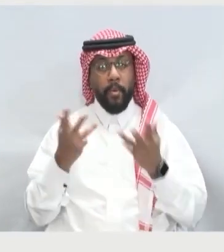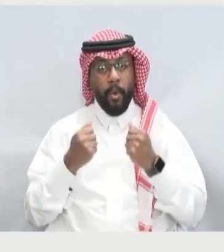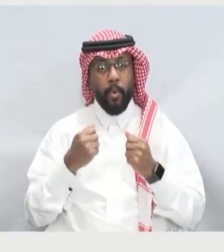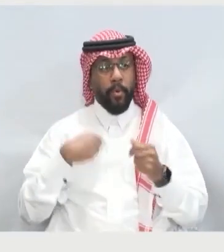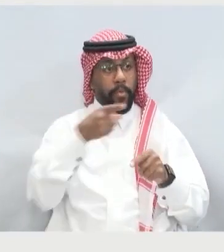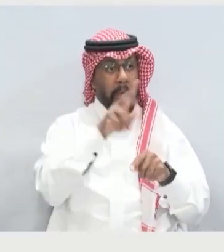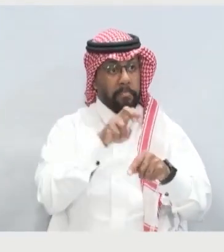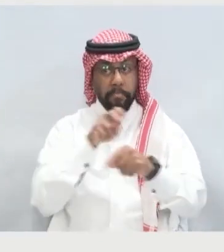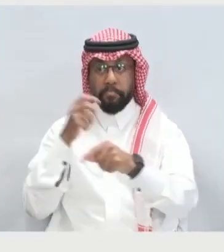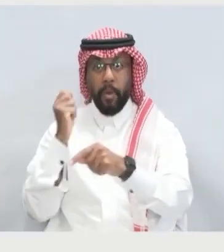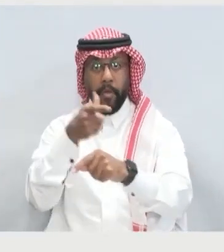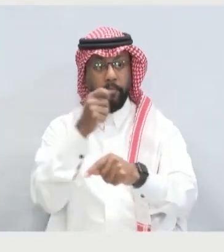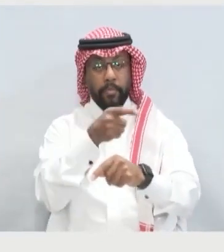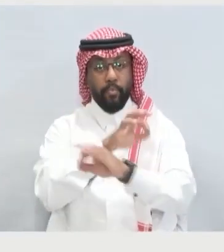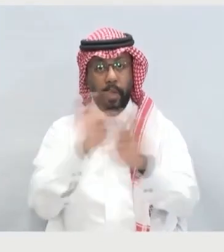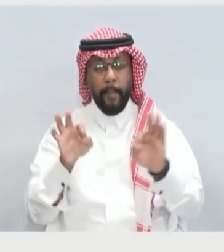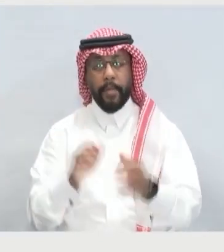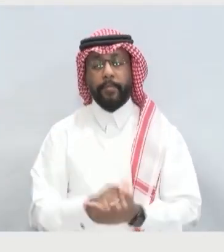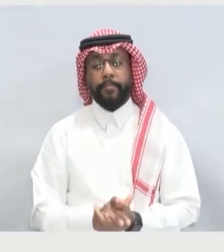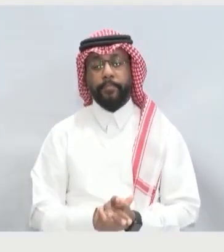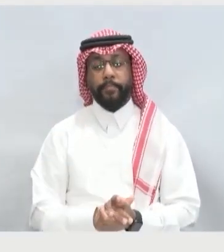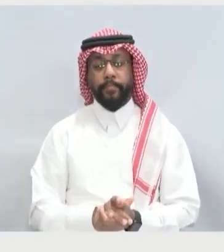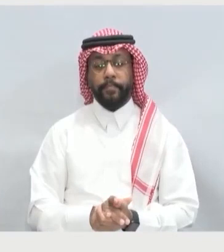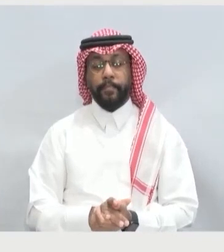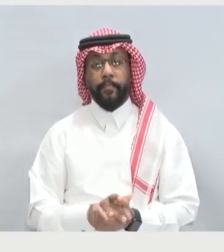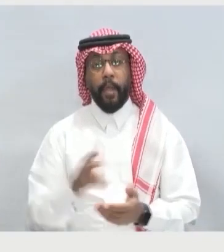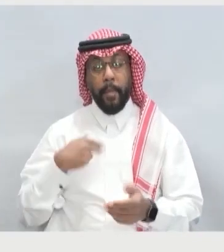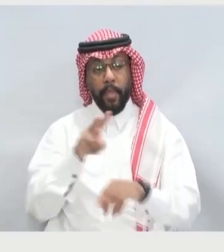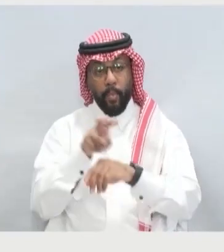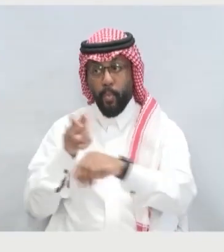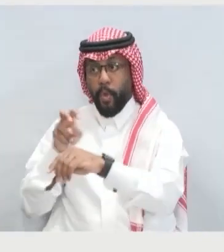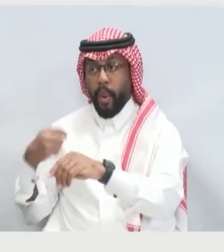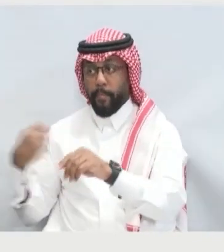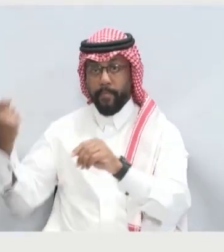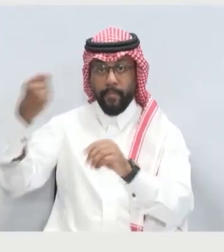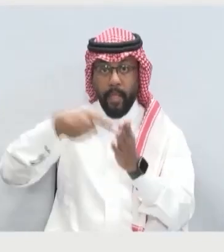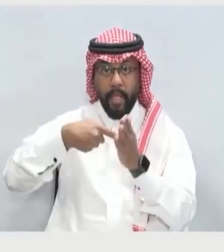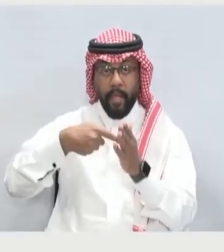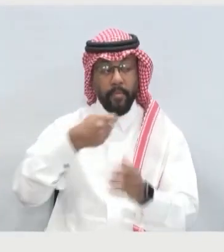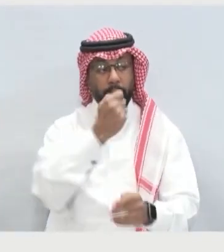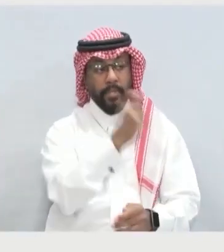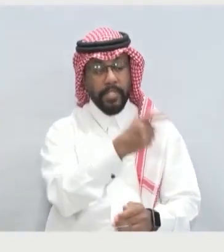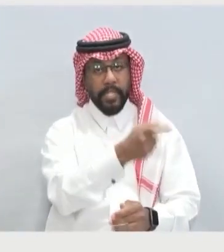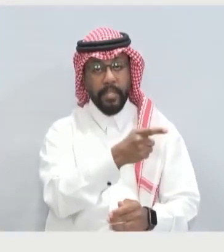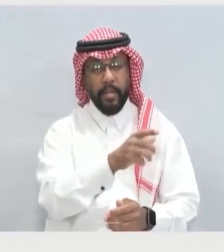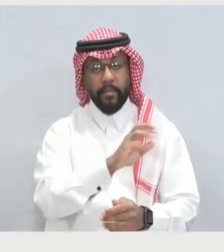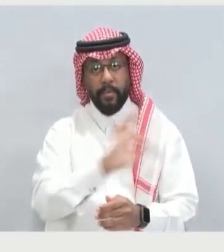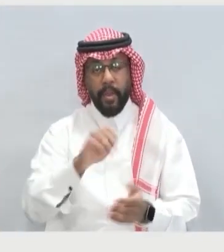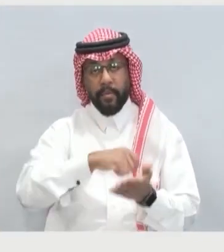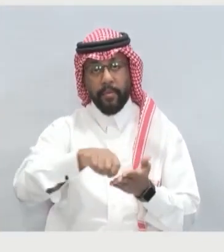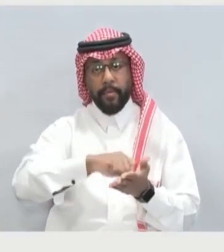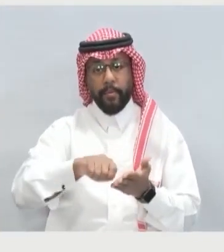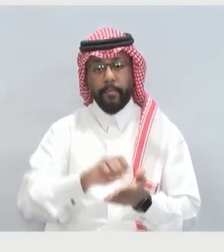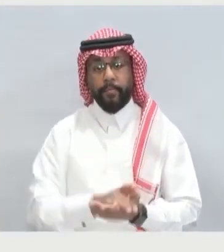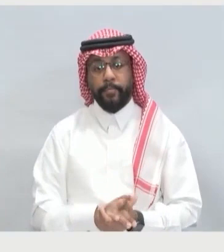لدى الاخرين ونمو هذه الاصول او ناخذ قروض مثلا ومن ثم نقوم بتمويل شراء هذه الاصول